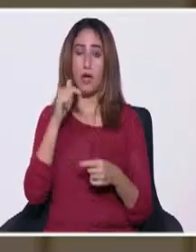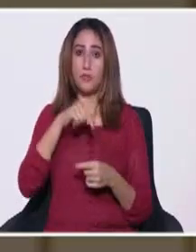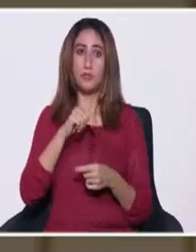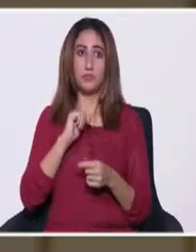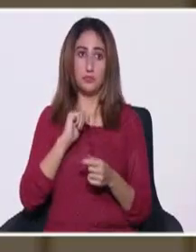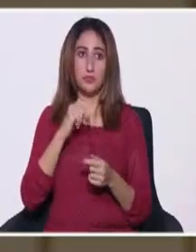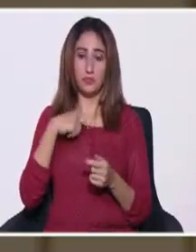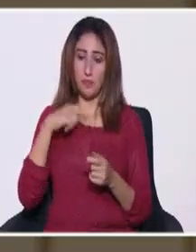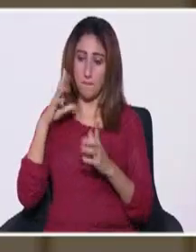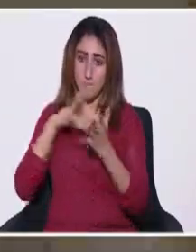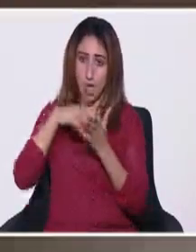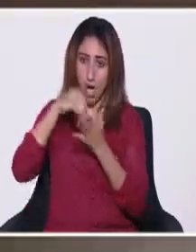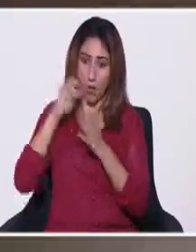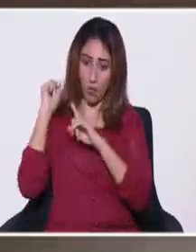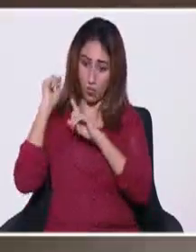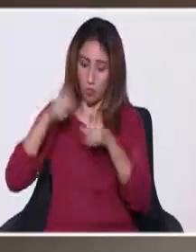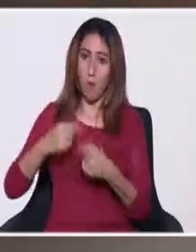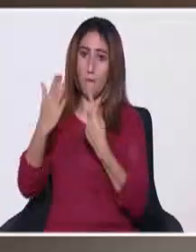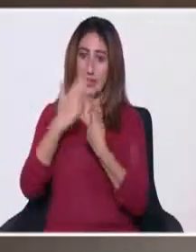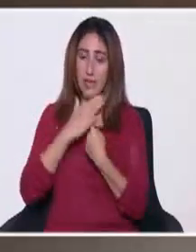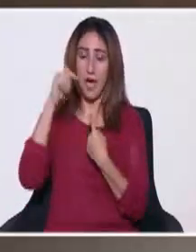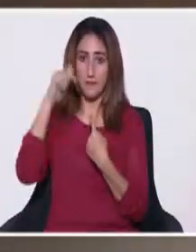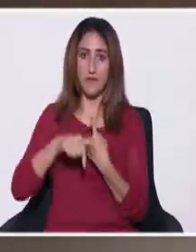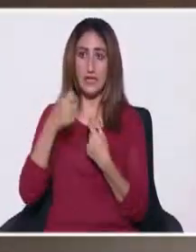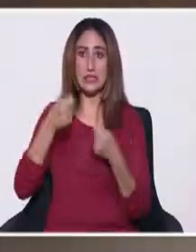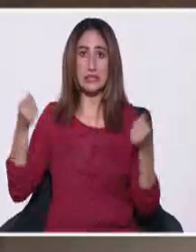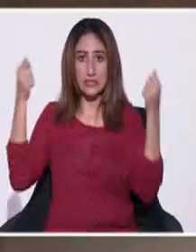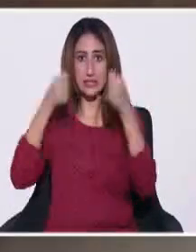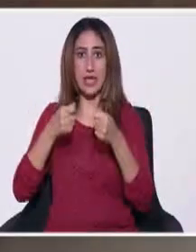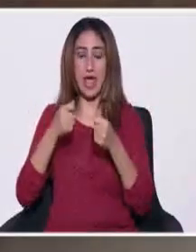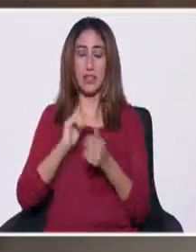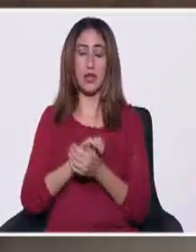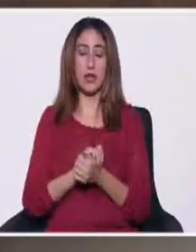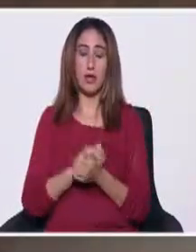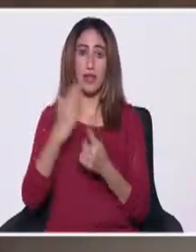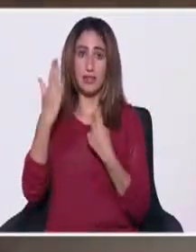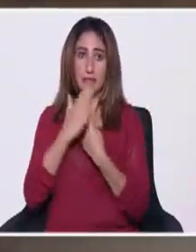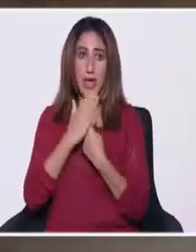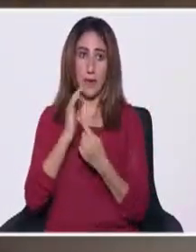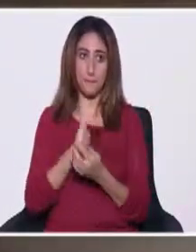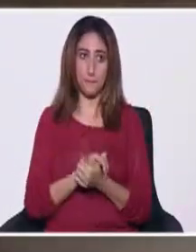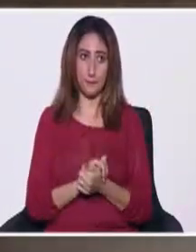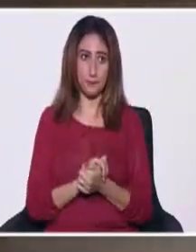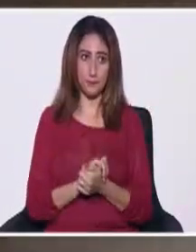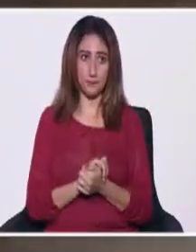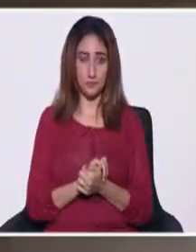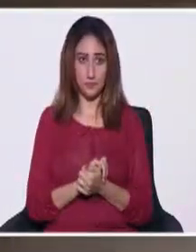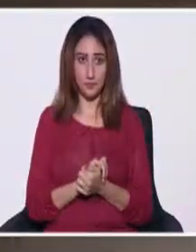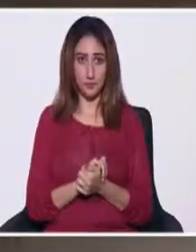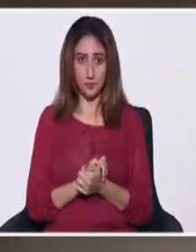أول لحظة حتى دلوقتي. يعني دول أكتر ناس مؤثرين في حياتي جدا. أنا عايز أقول لحضرتك أنه